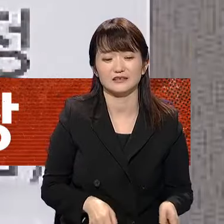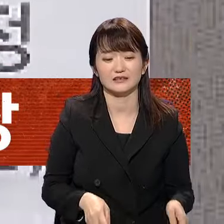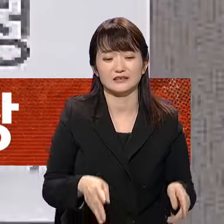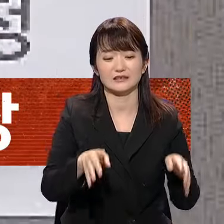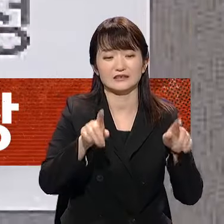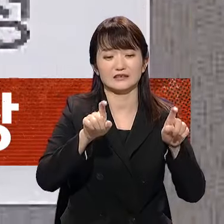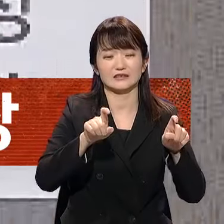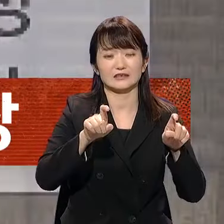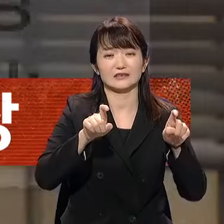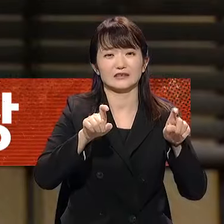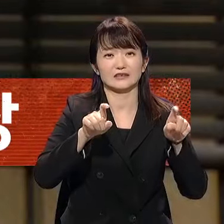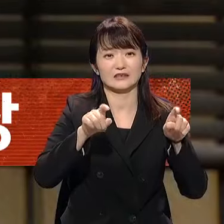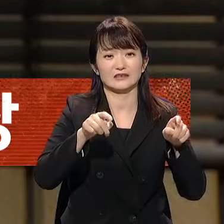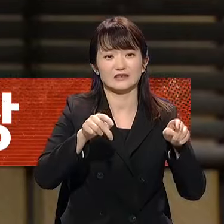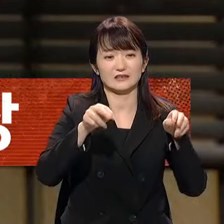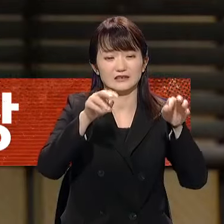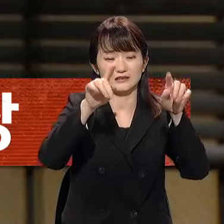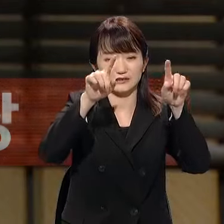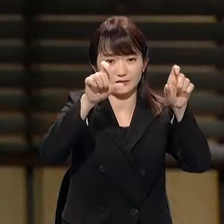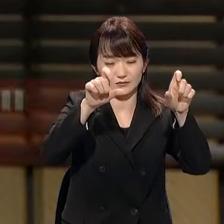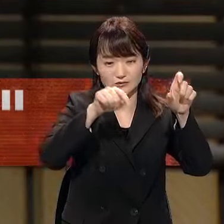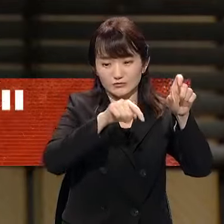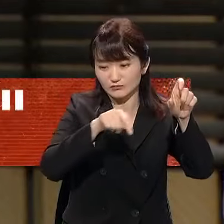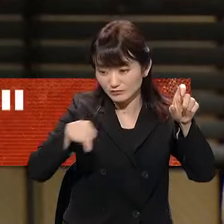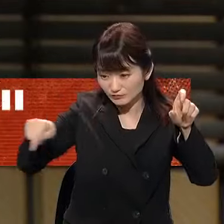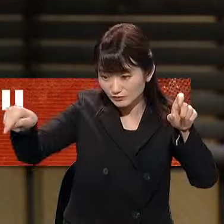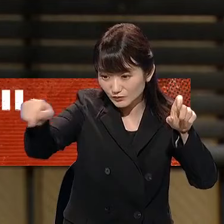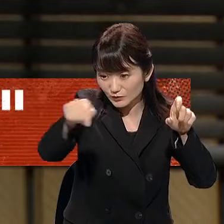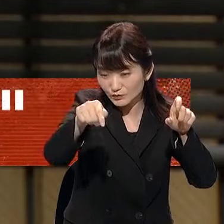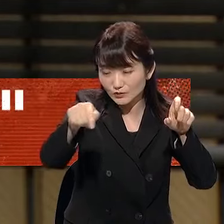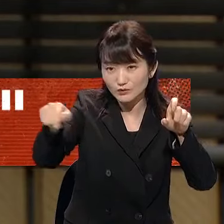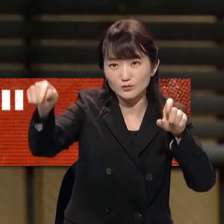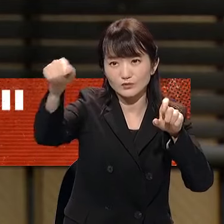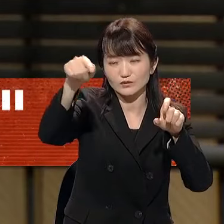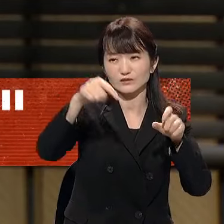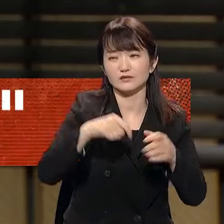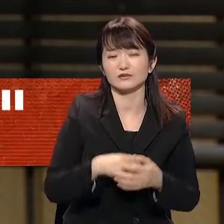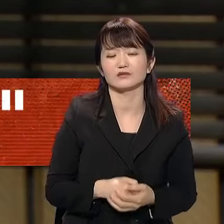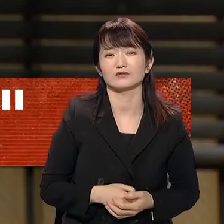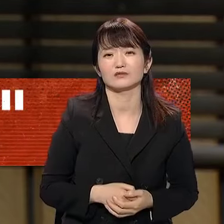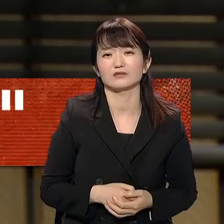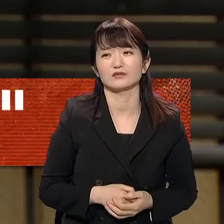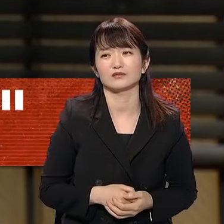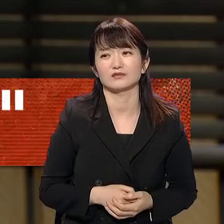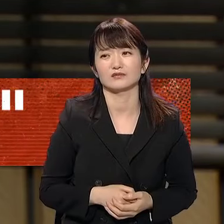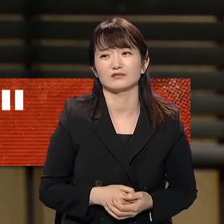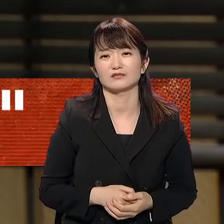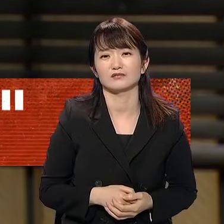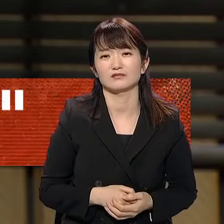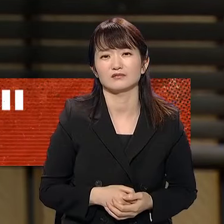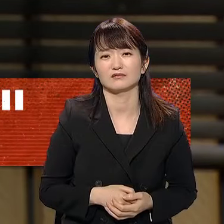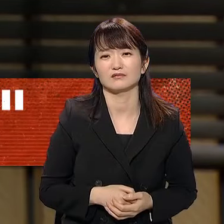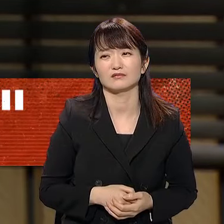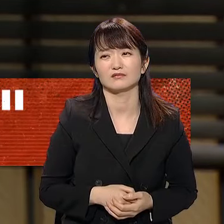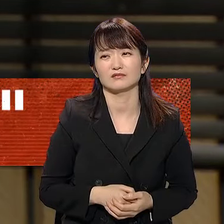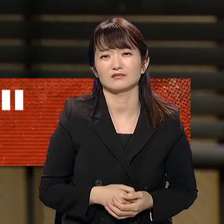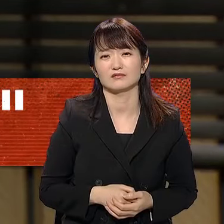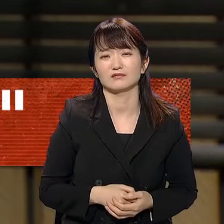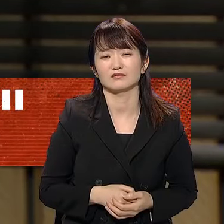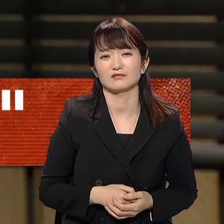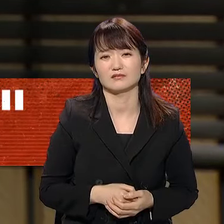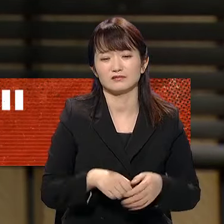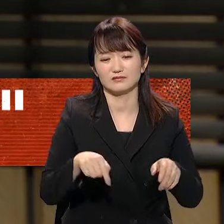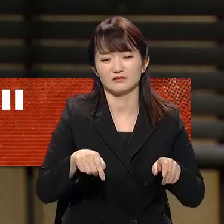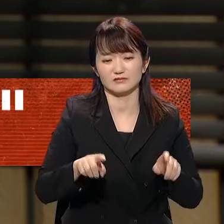15층은 옆칸으로 돌아오나 올라가나 하여튼 10층 이상 올라가야 되잖아요 세상에 그니까 거의 뭐 엄청난